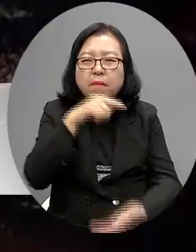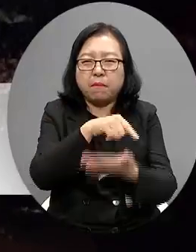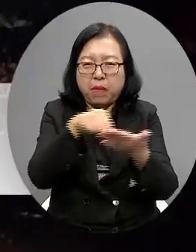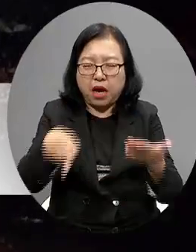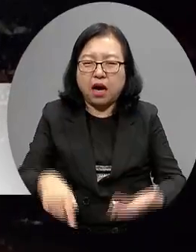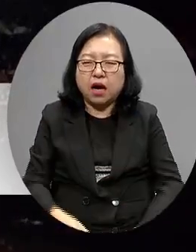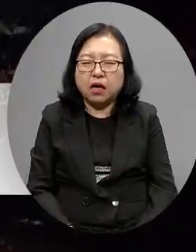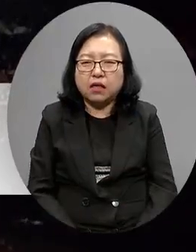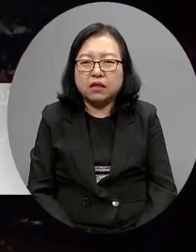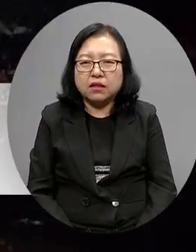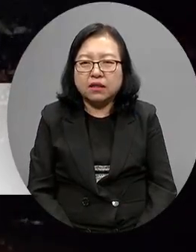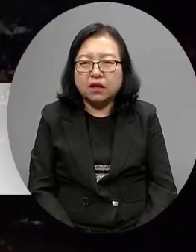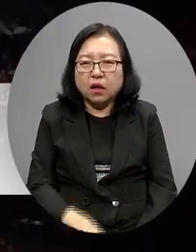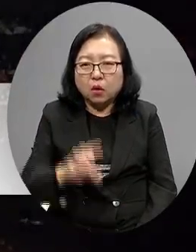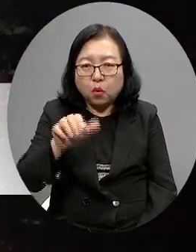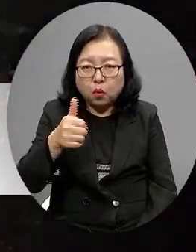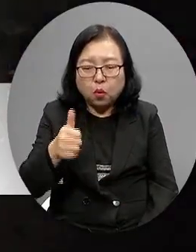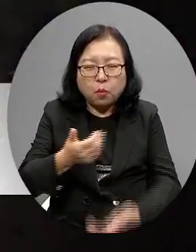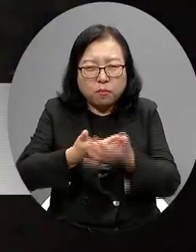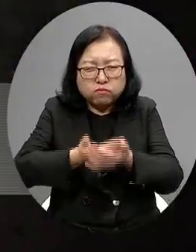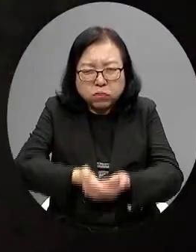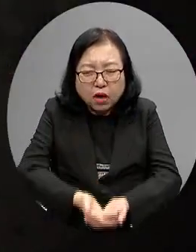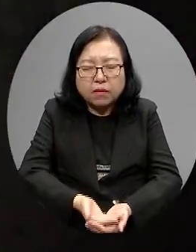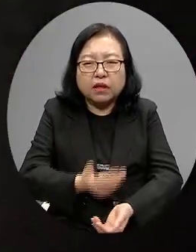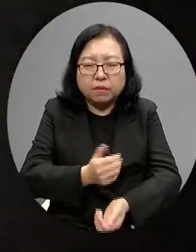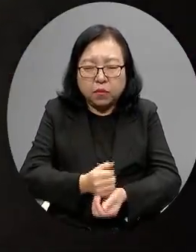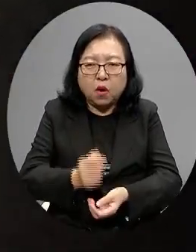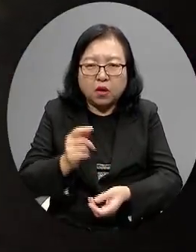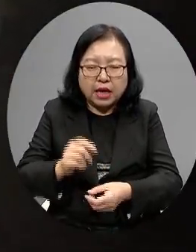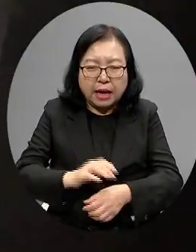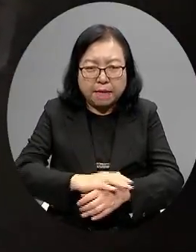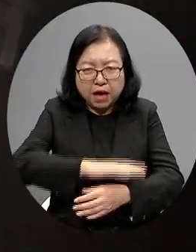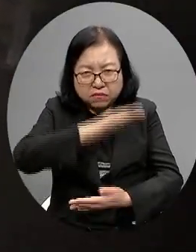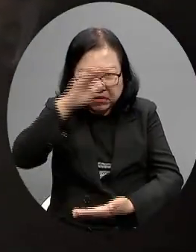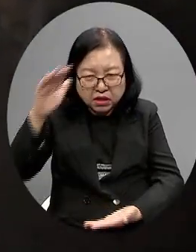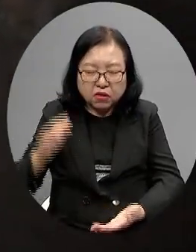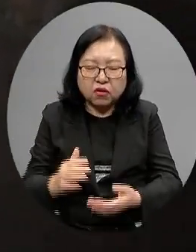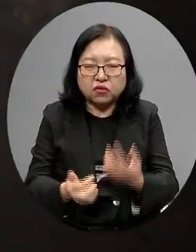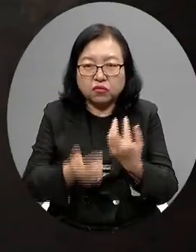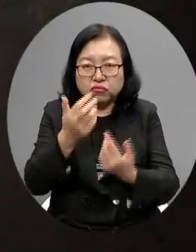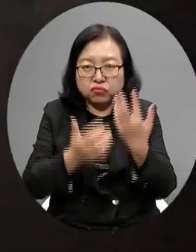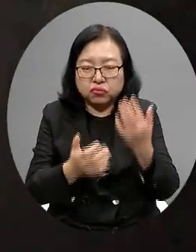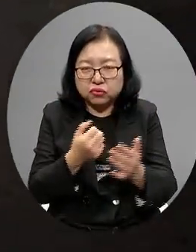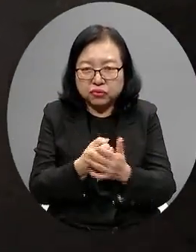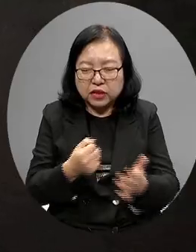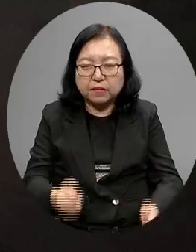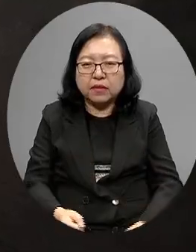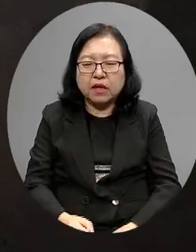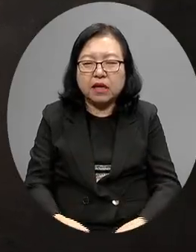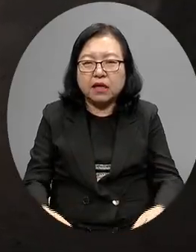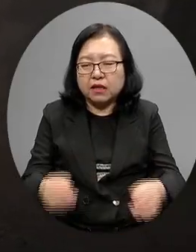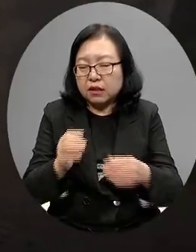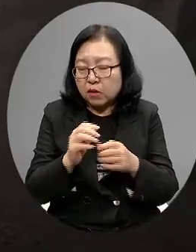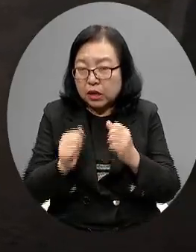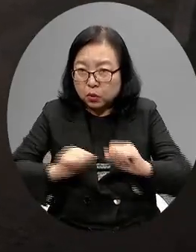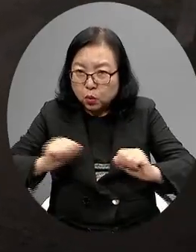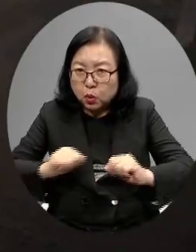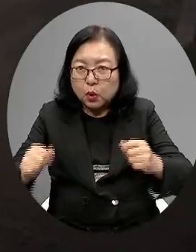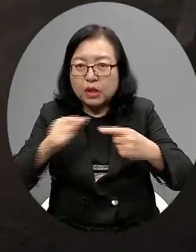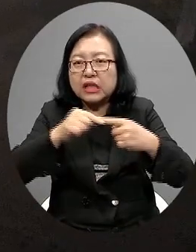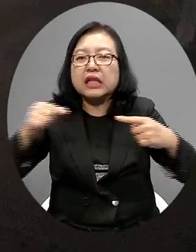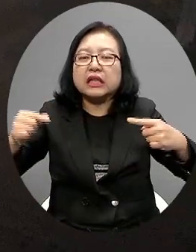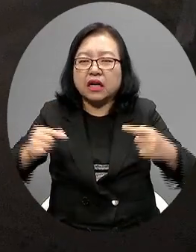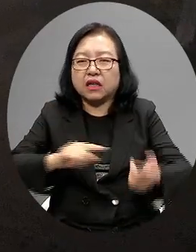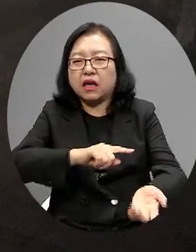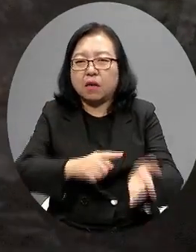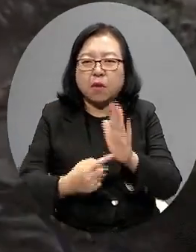피해가났습니다 500톤의 폐기물 더위에 불이 번지면서 소방서 전체 인력이 투입되는 대응 1단계가 발령되기도